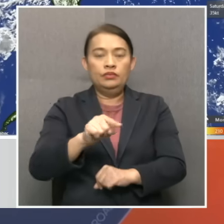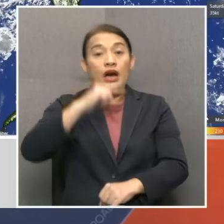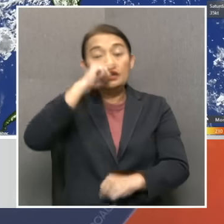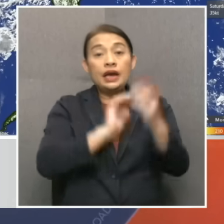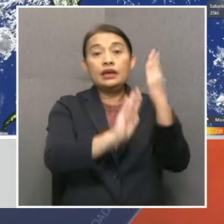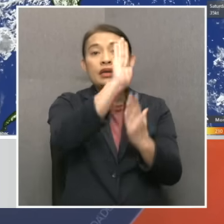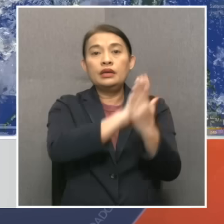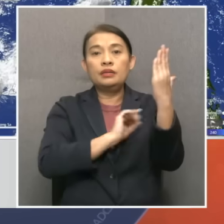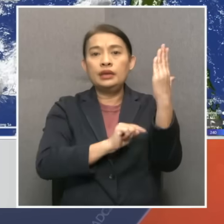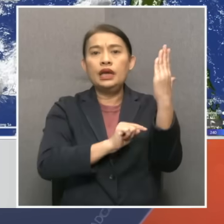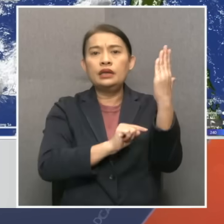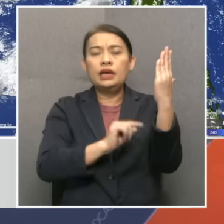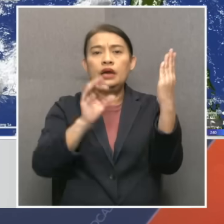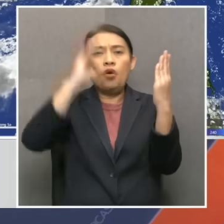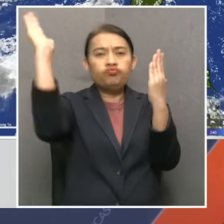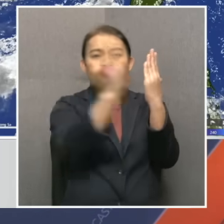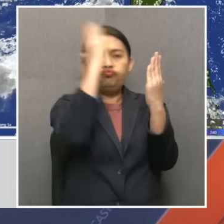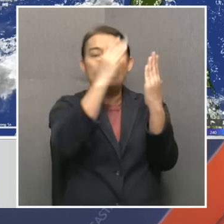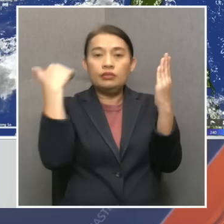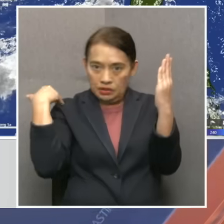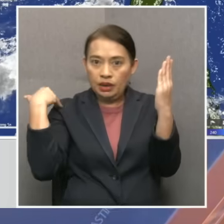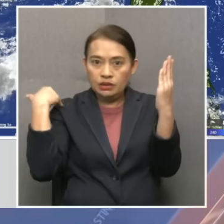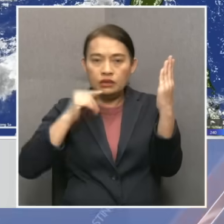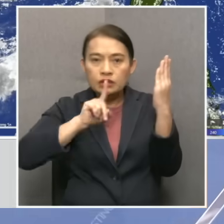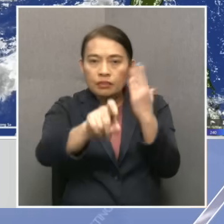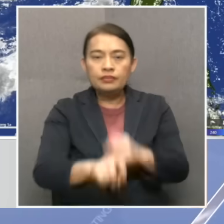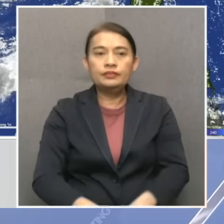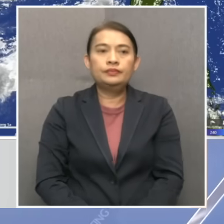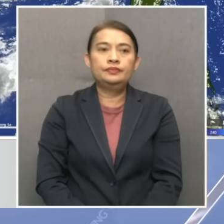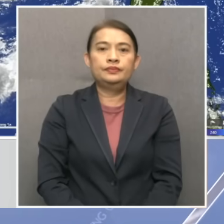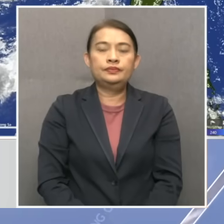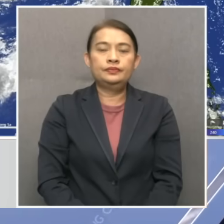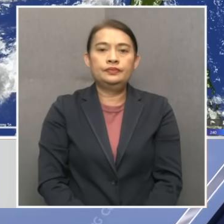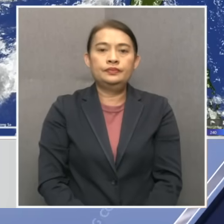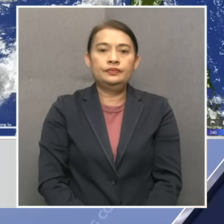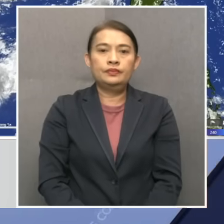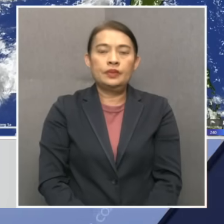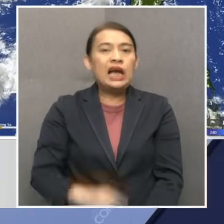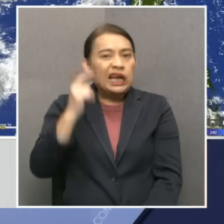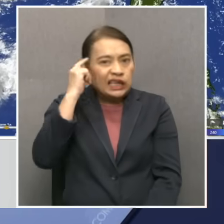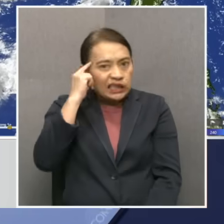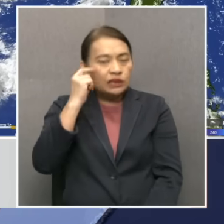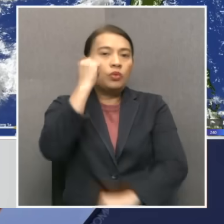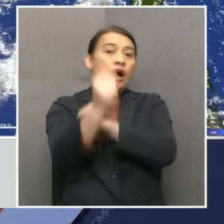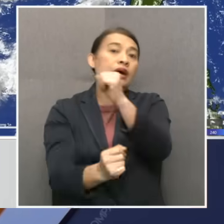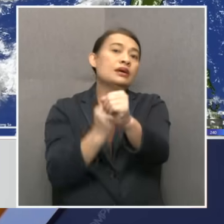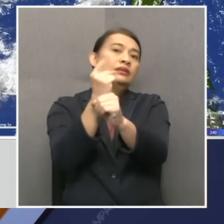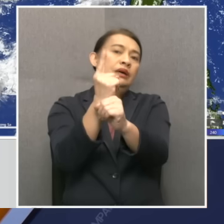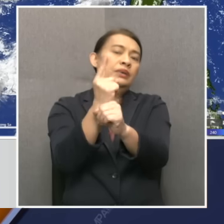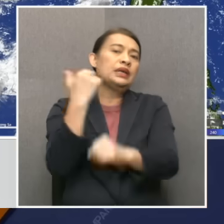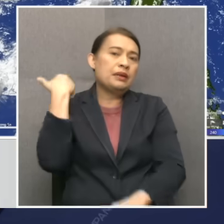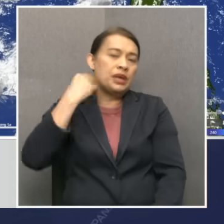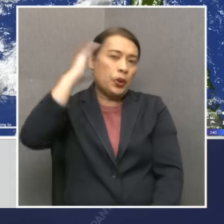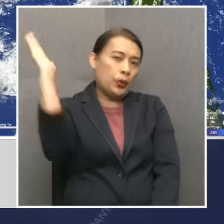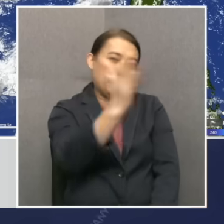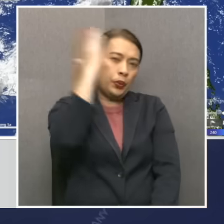ะได้รับอิทธิพลจากเรื่องของพายุอยู่ไหมคะ ครับคือเราคาดการว่าทั้งปีเนี่ยมีพายุจะเกิดขึ้นเนี่ยในมหาส